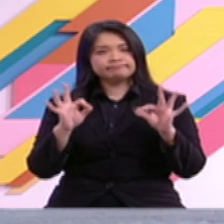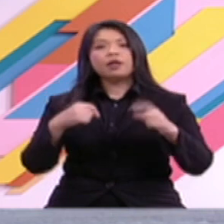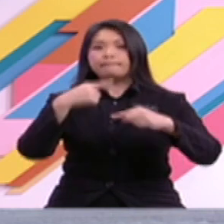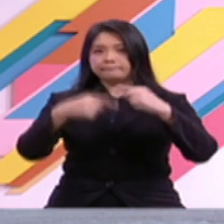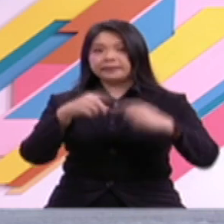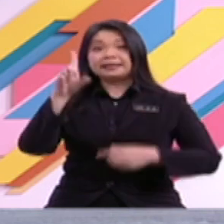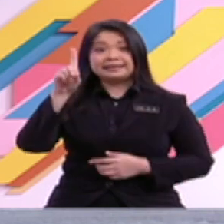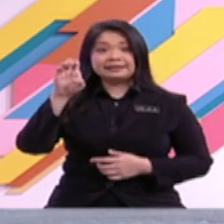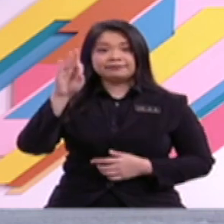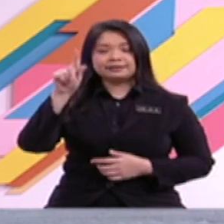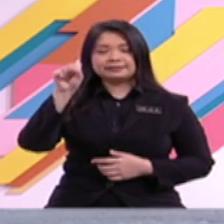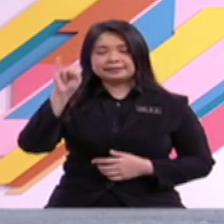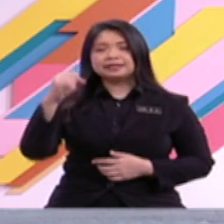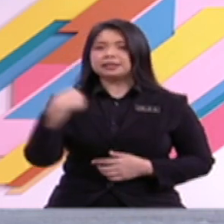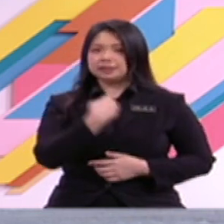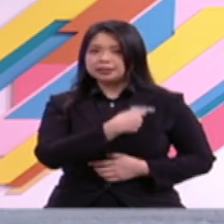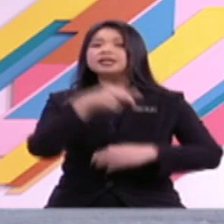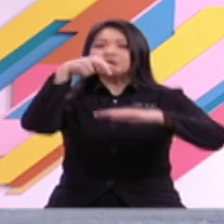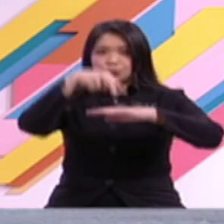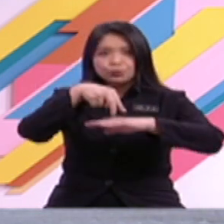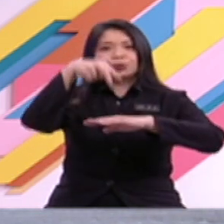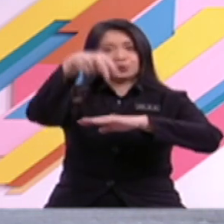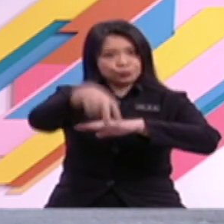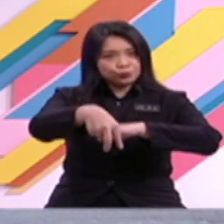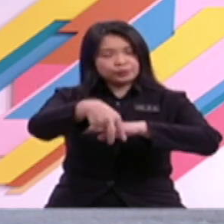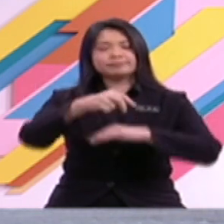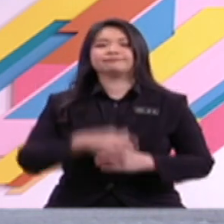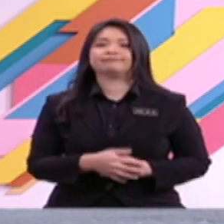deflasi kita tuh curiga betina betul